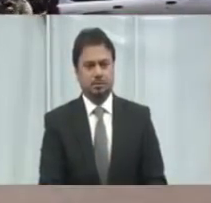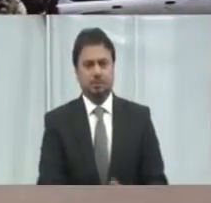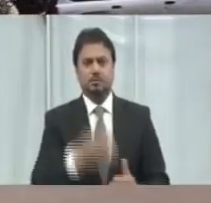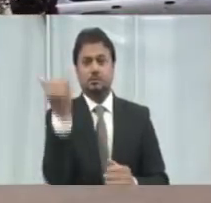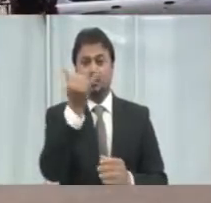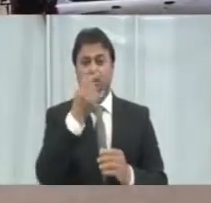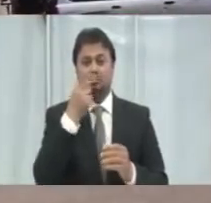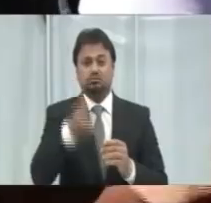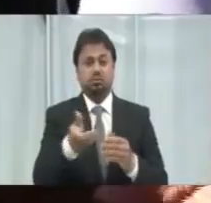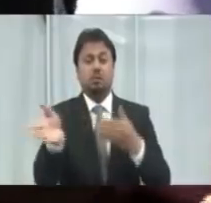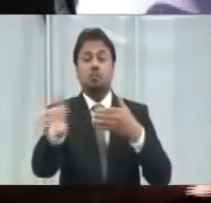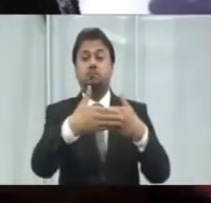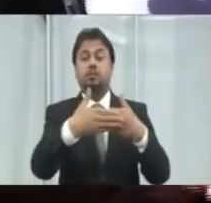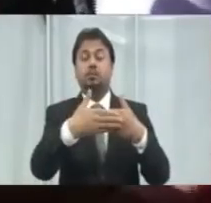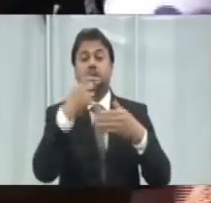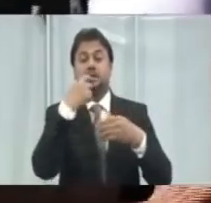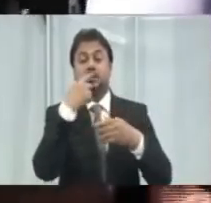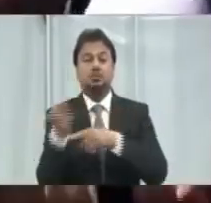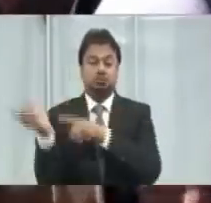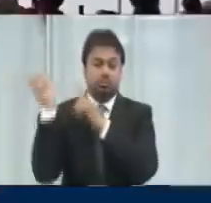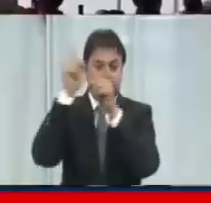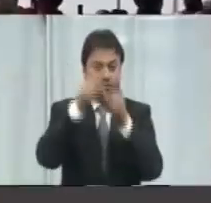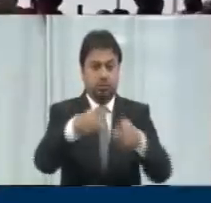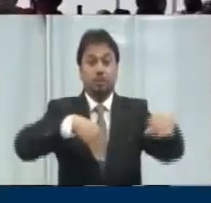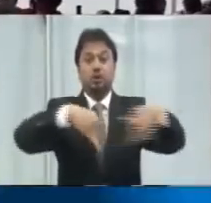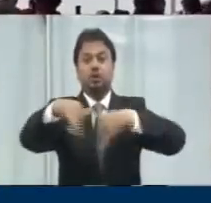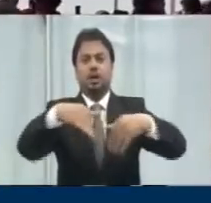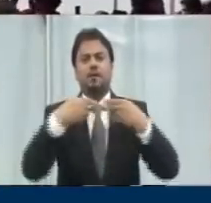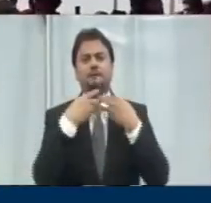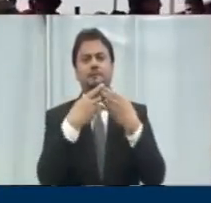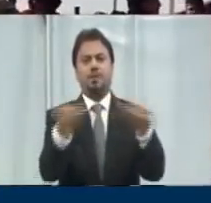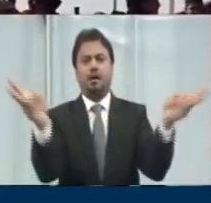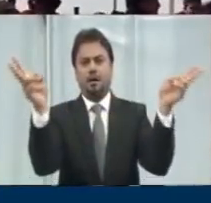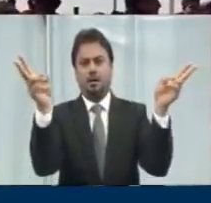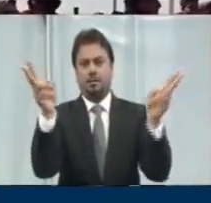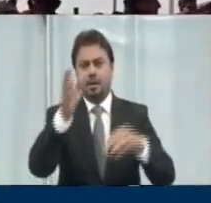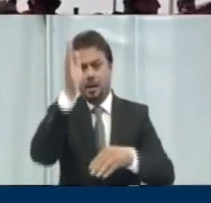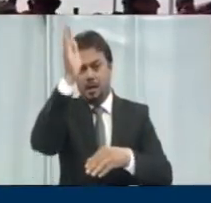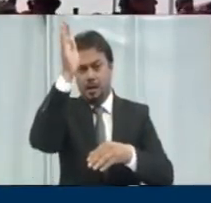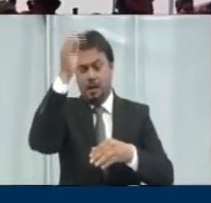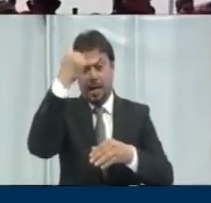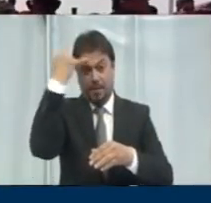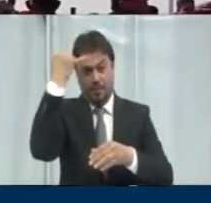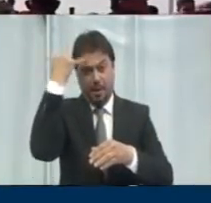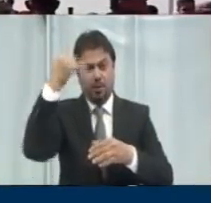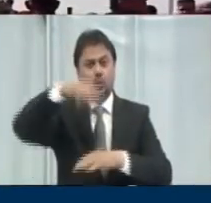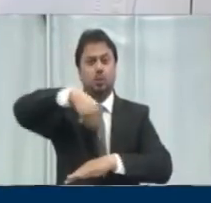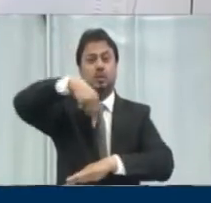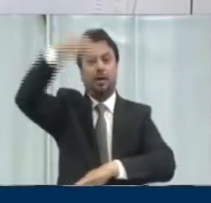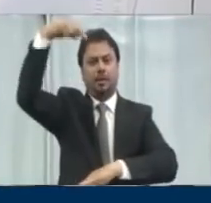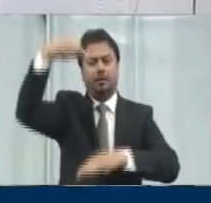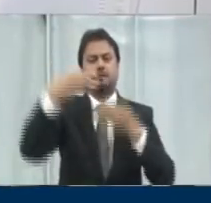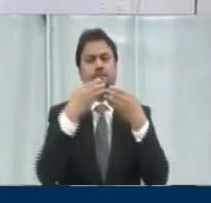بعد إغلاق دام سنوات، إعادة فتح الطريق الاستراتيجي الرابط بين الأنبار وسامراء.